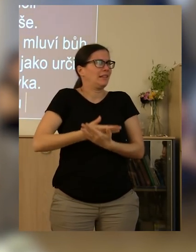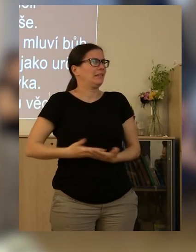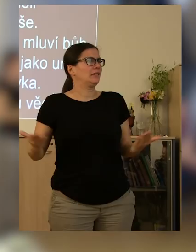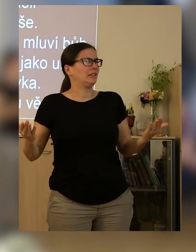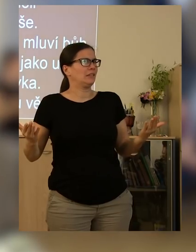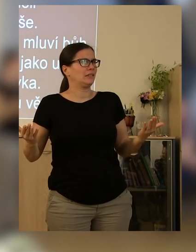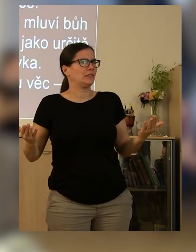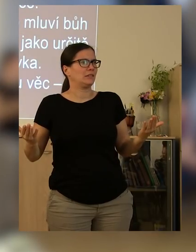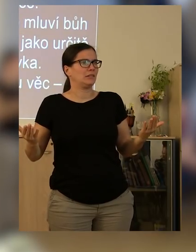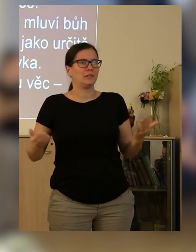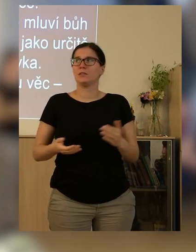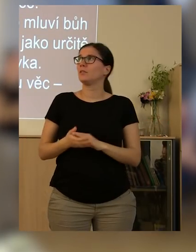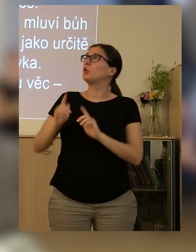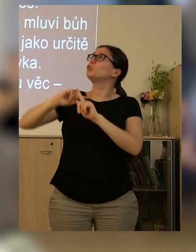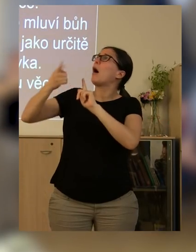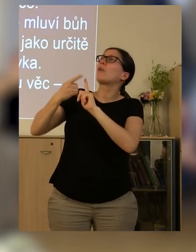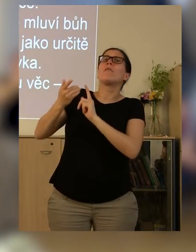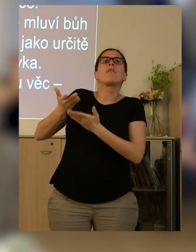Vytluču ti mozek z těla.